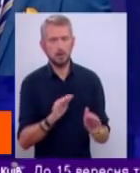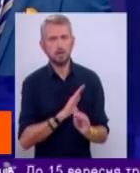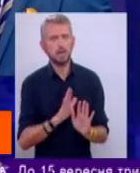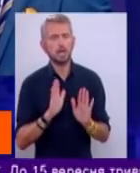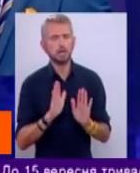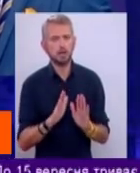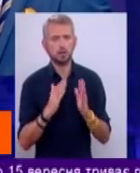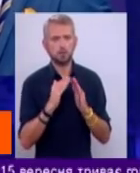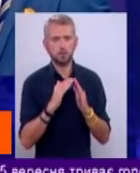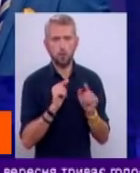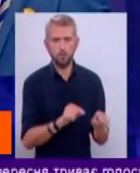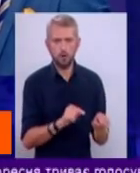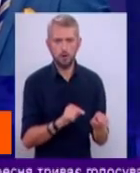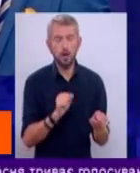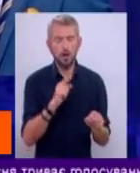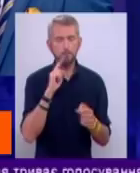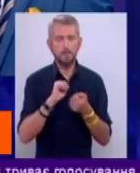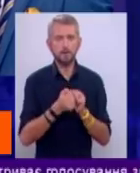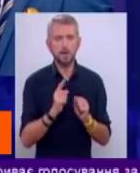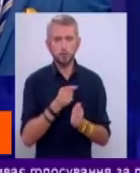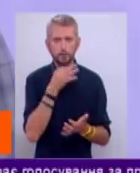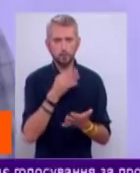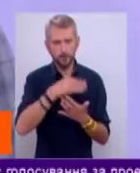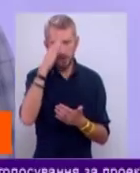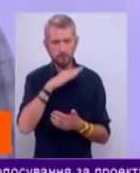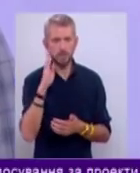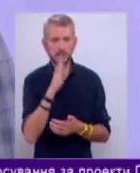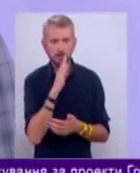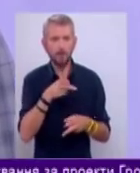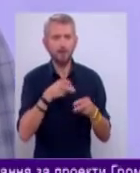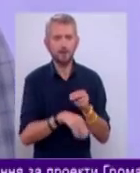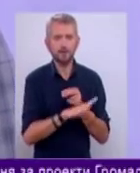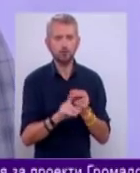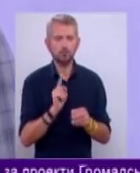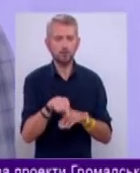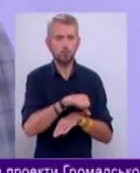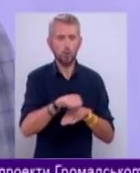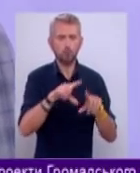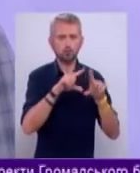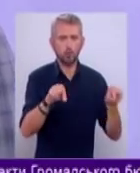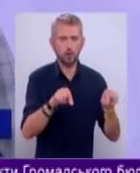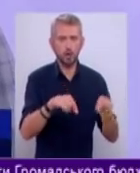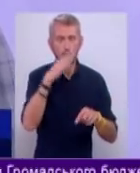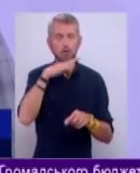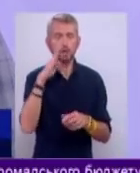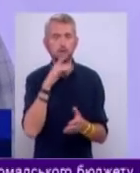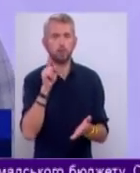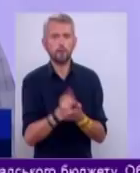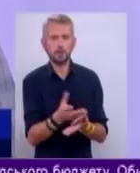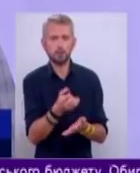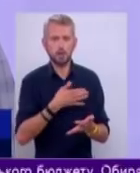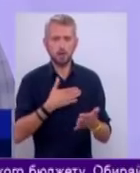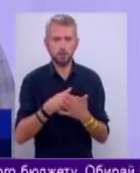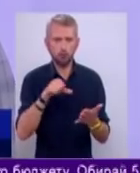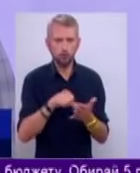тільки вдома, а пам'ятати, що відповідальність батьків не закінчується за порогом школи. Тобто батьки повинні брати активну